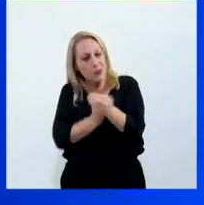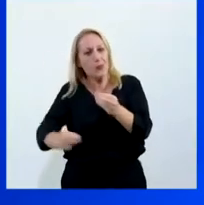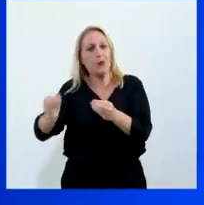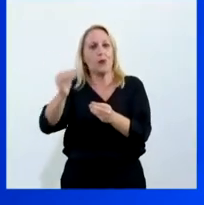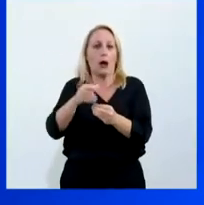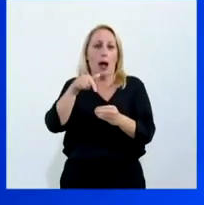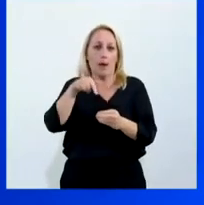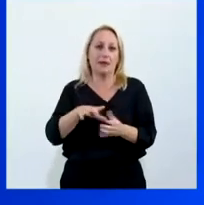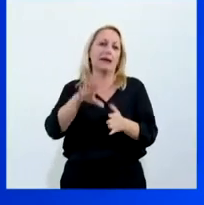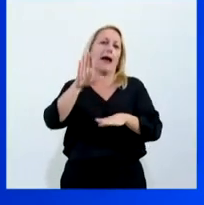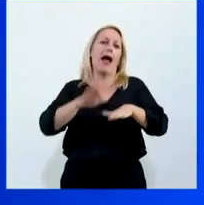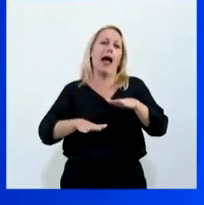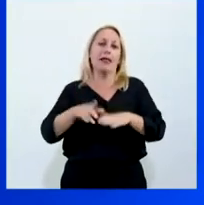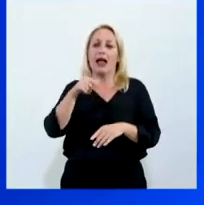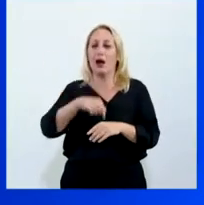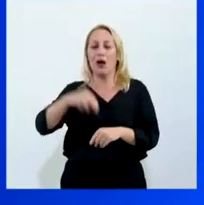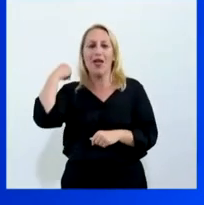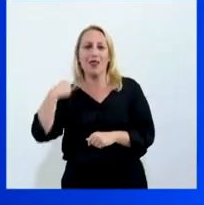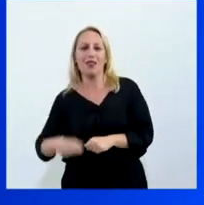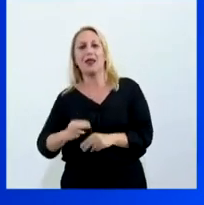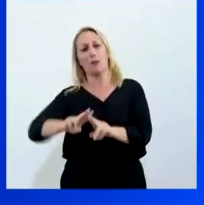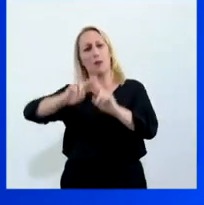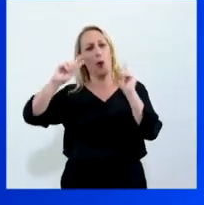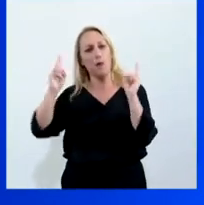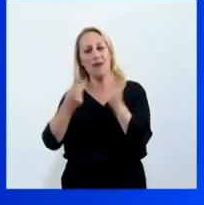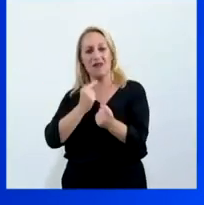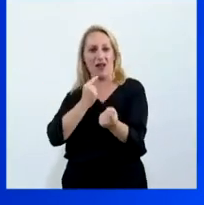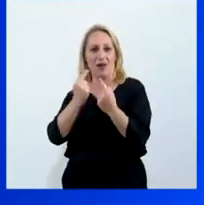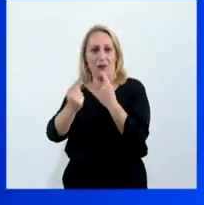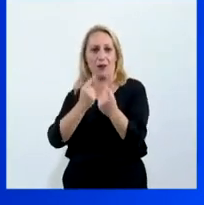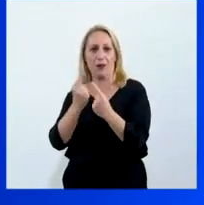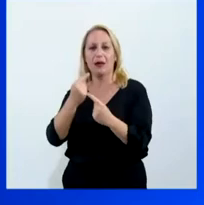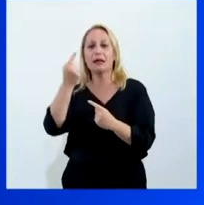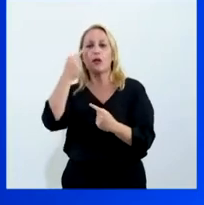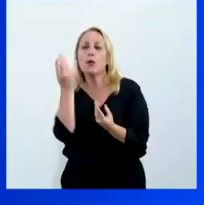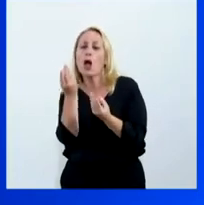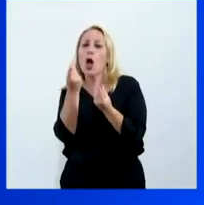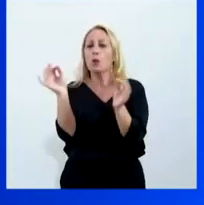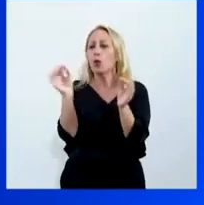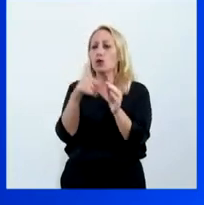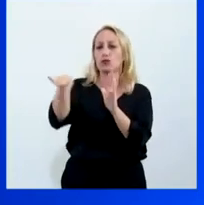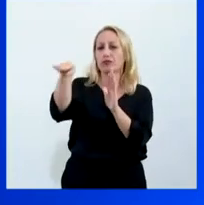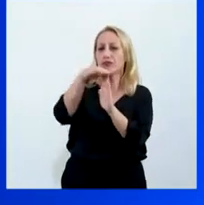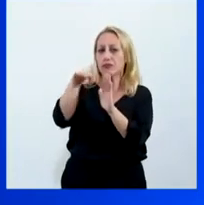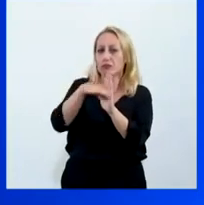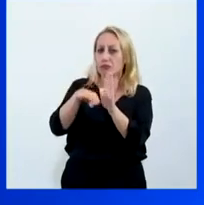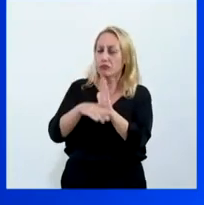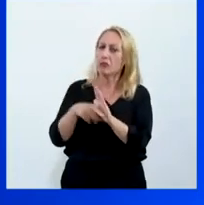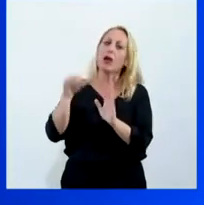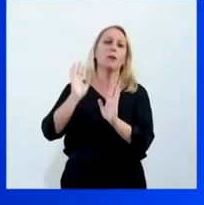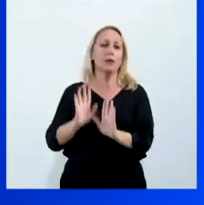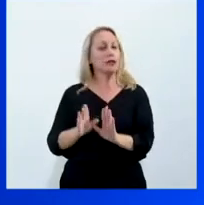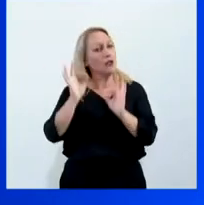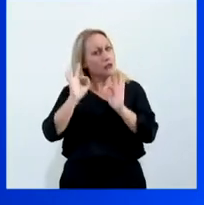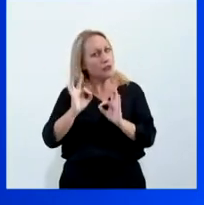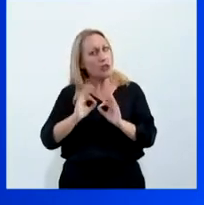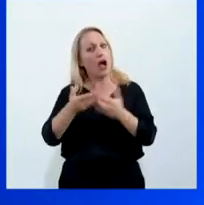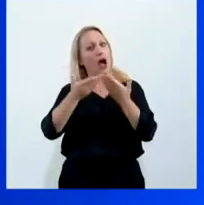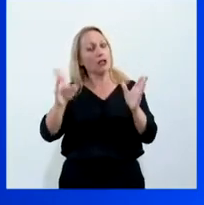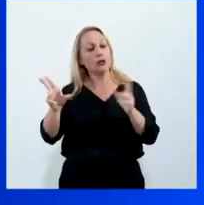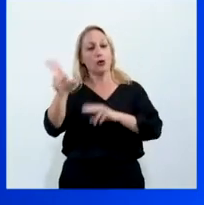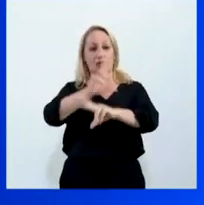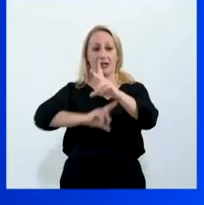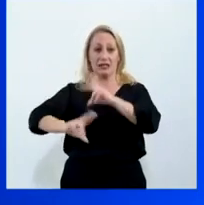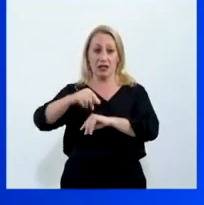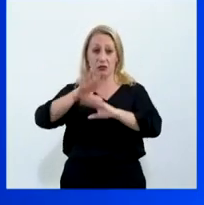τοπική αυτοδιοίκηση και να αυστηρύνουμε και άλλο το πλαίσιο, είμαι διατεθειμένος να το συζητήσω, χωρίς όμως να